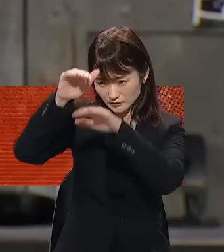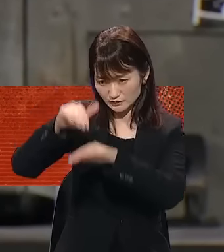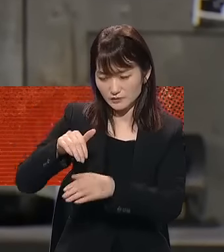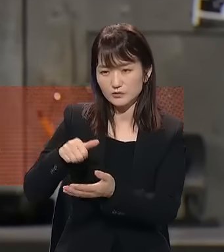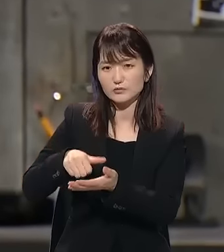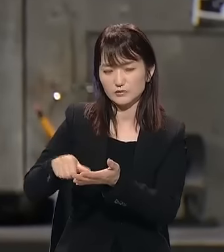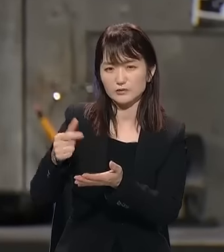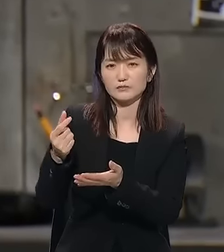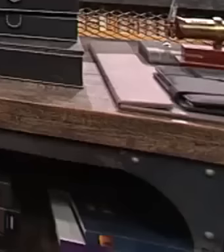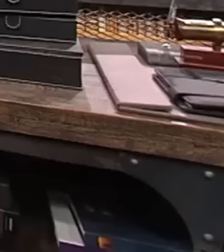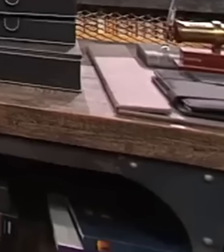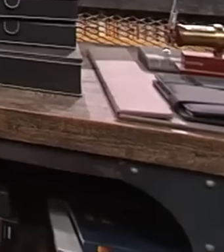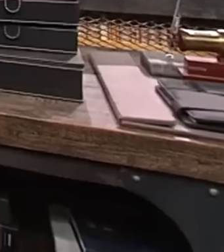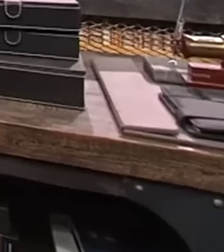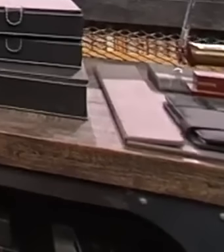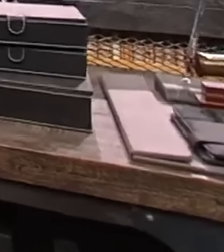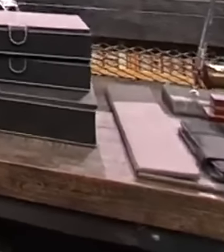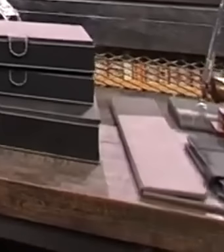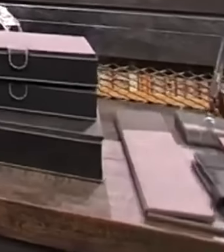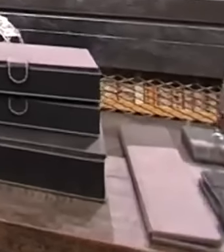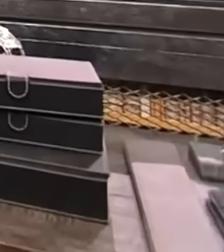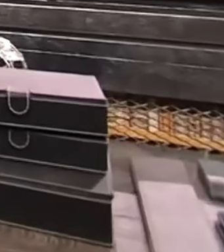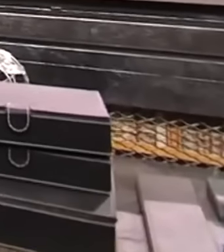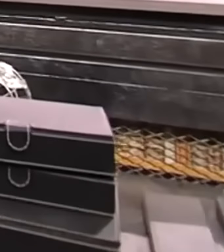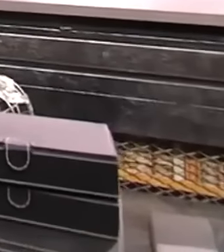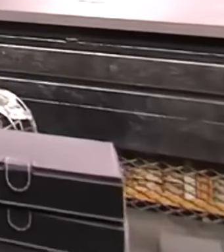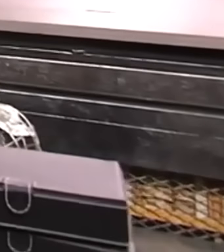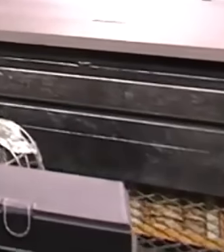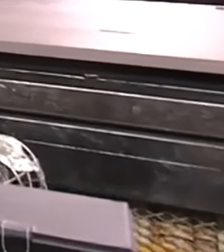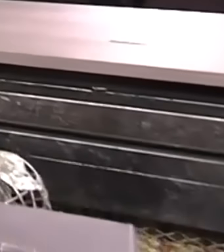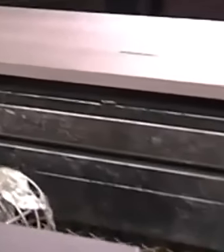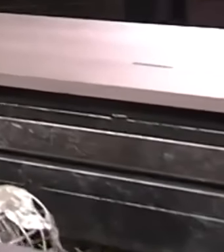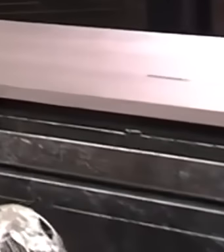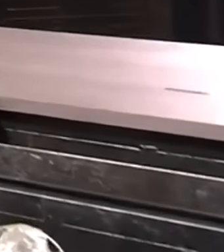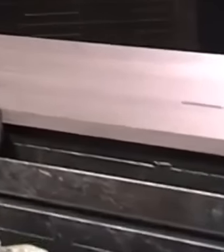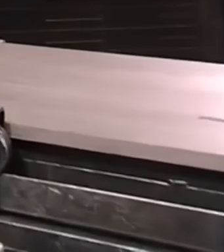같습니다. 이 사건의 진실을 추적하고